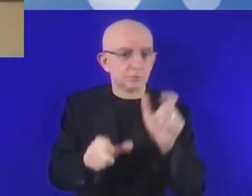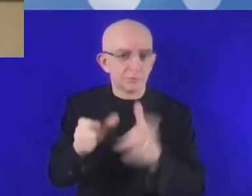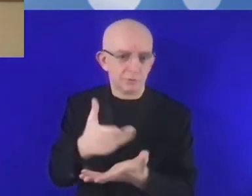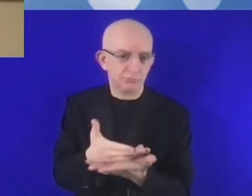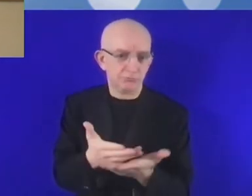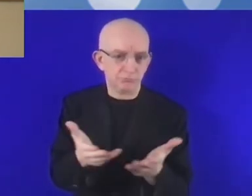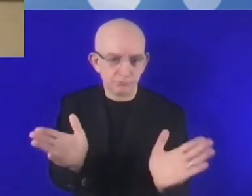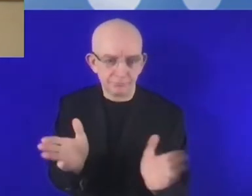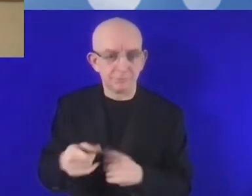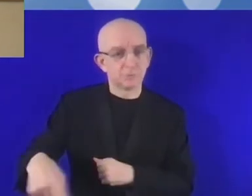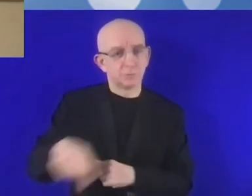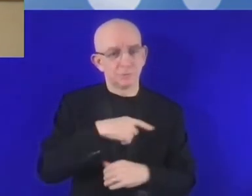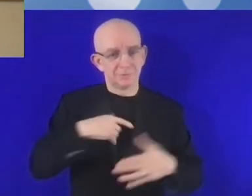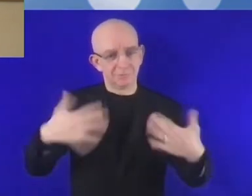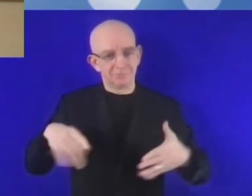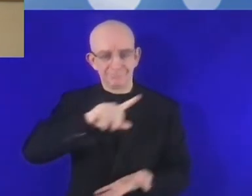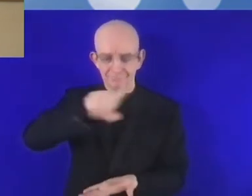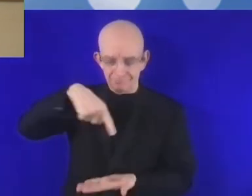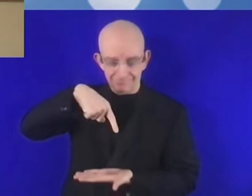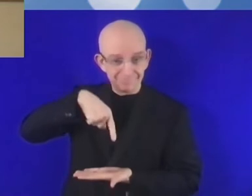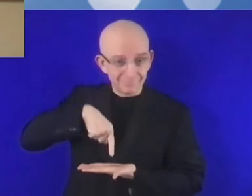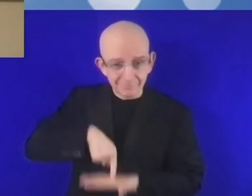تتوجب تعاون بين القطاع الخاص والعام.